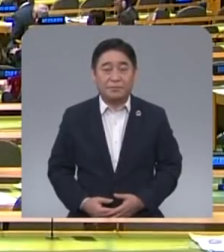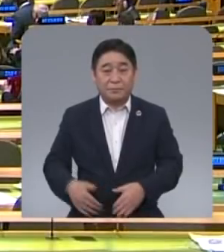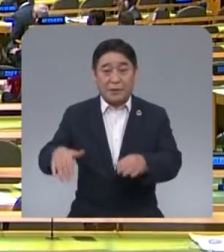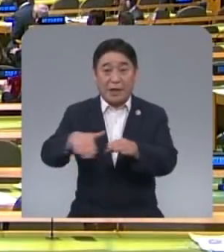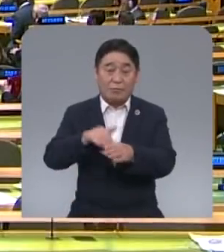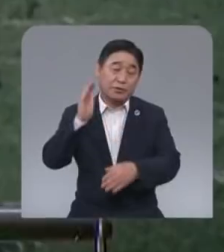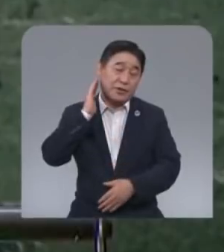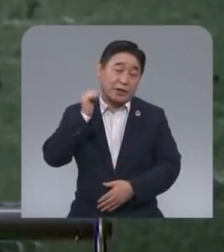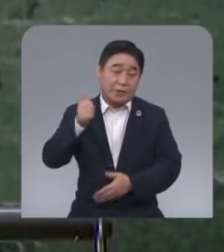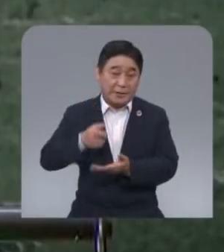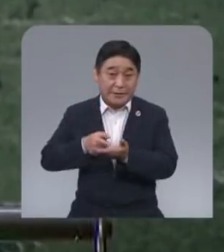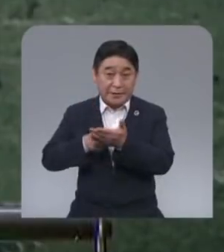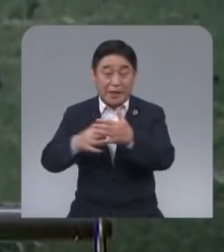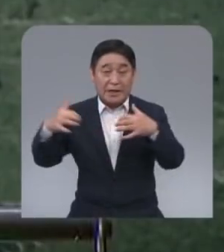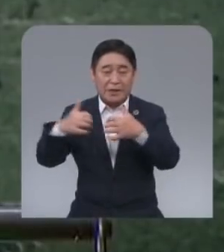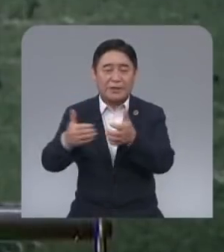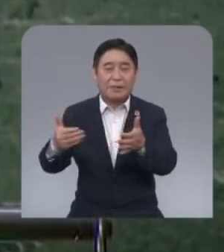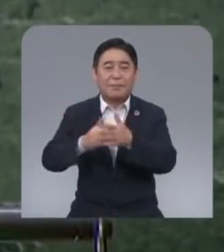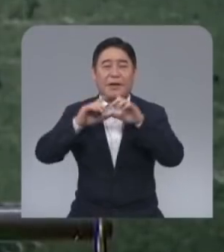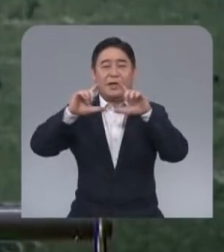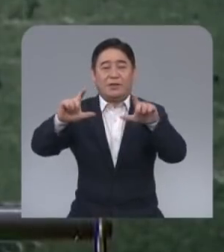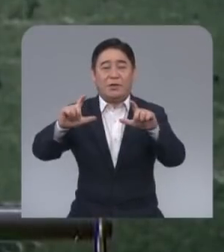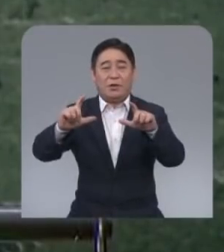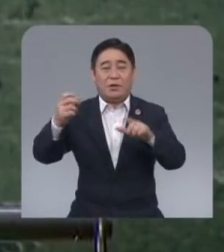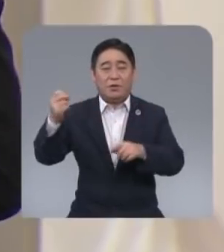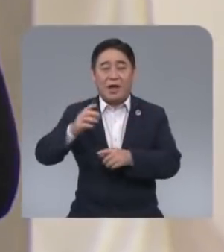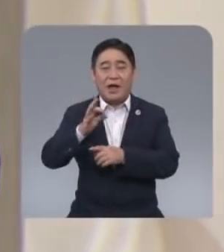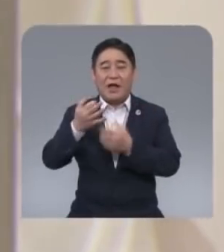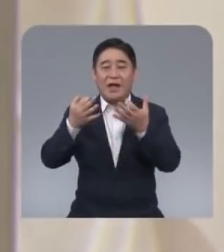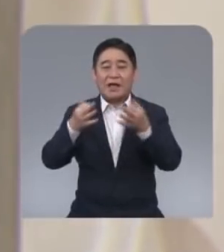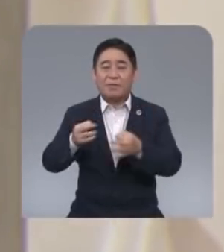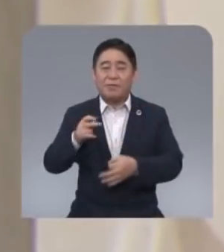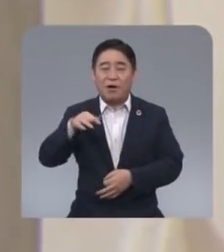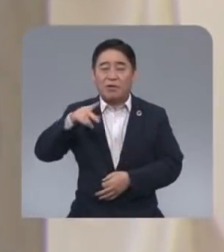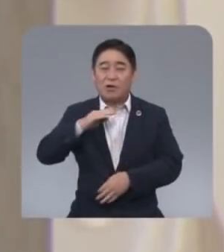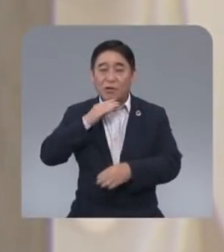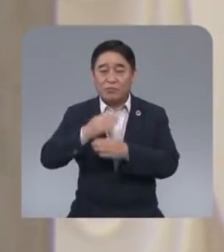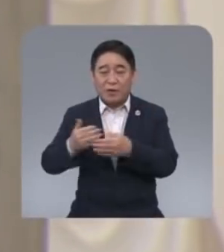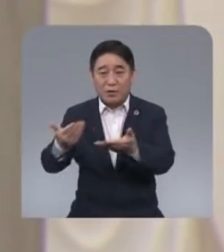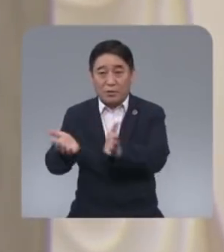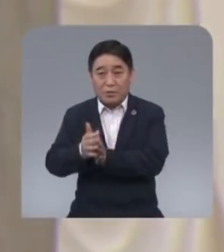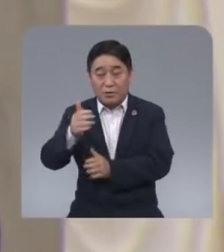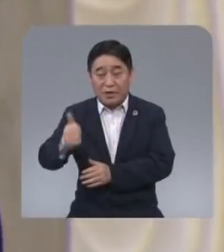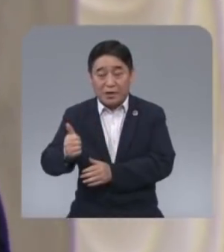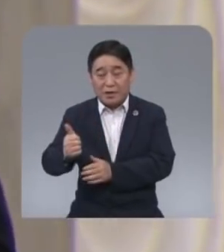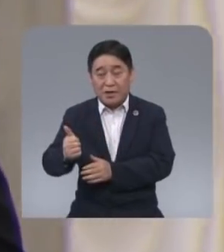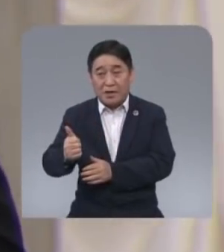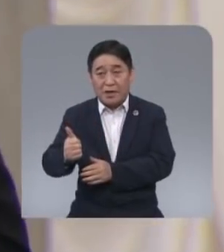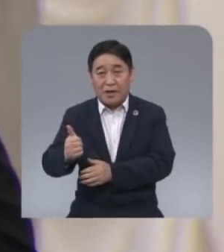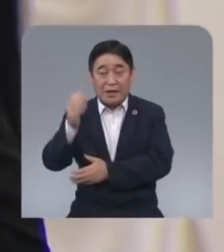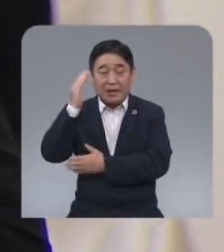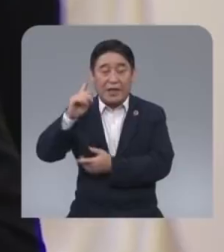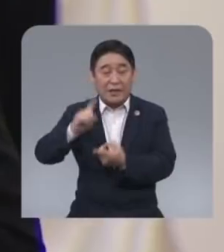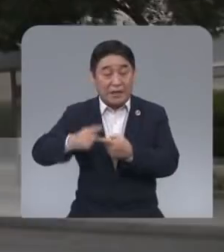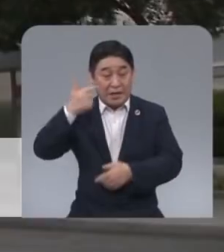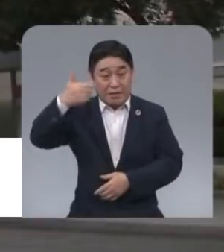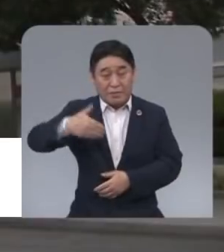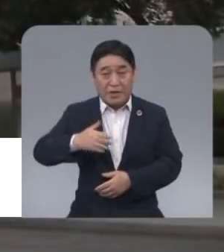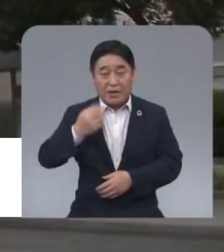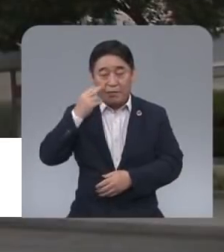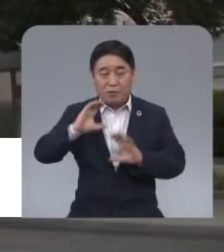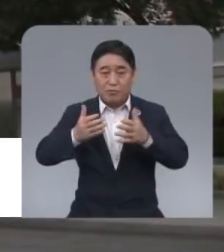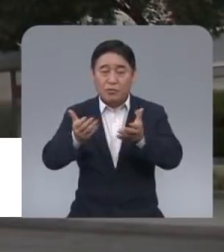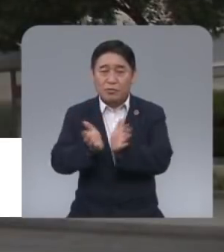문재인 대통령이 제안한 종전선언과 이에 대한 김여정 북한 노동당 부부장의 담화에 대한 입장을 묻는 질문에 미국